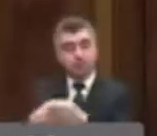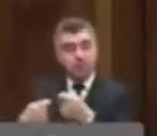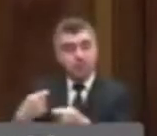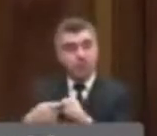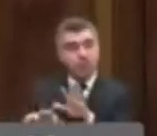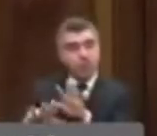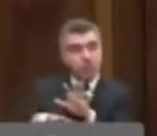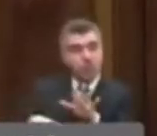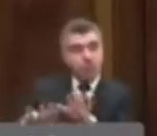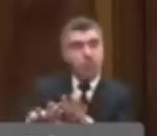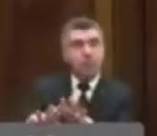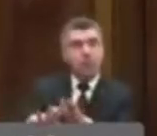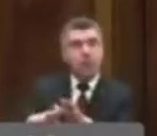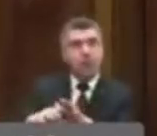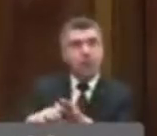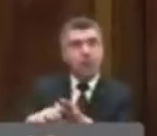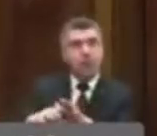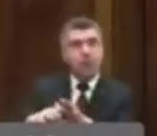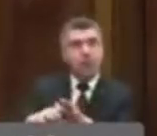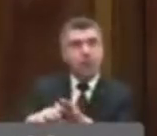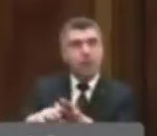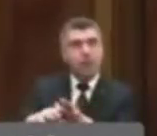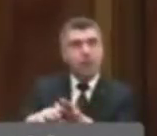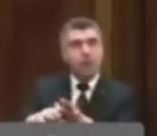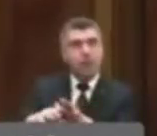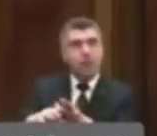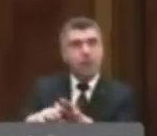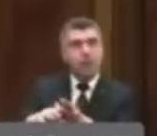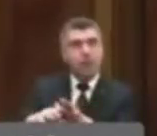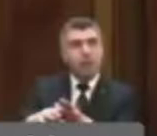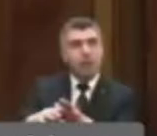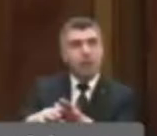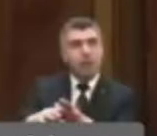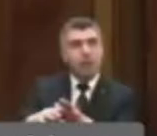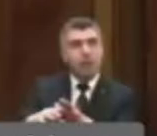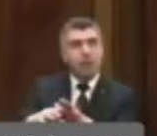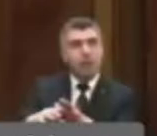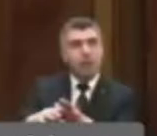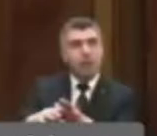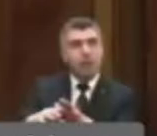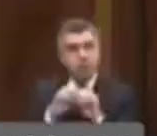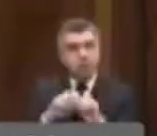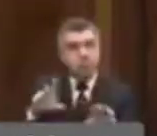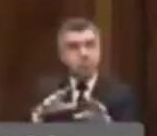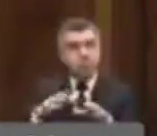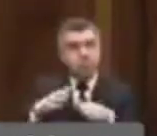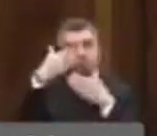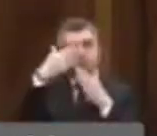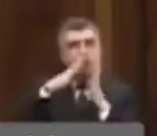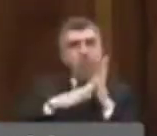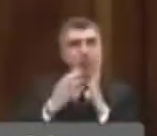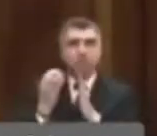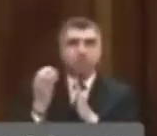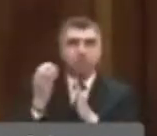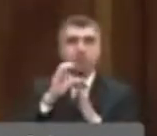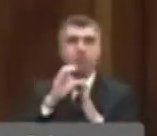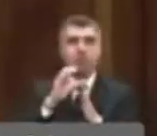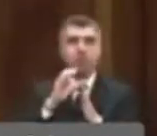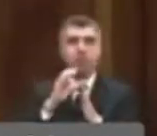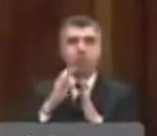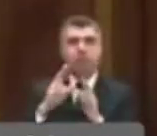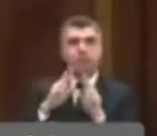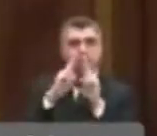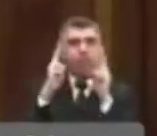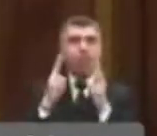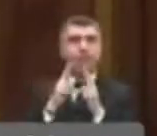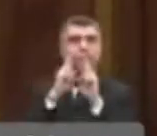وفي تنويع النسيج الاقتصادي. وهذا الشيء غادي يساهم كذلك في تقوية إشعاع صورة المغرب والجاذبية ديالو في الخارج من